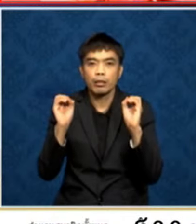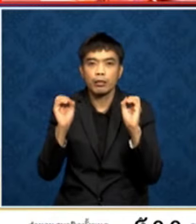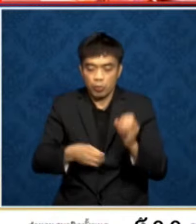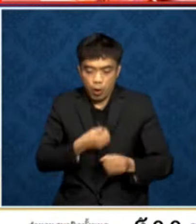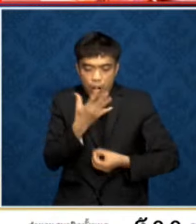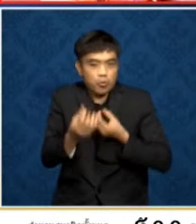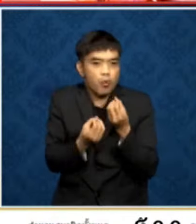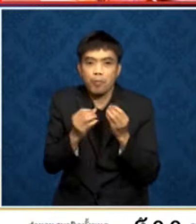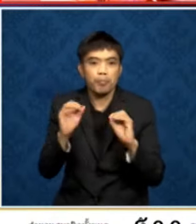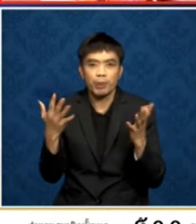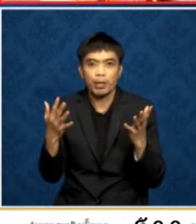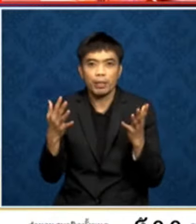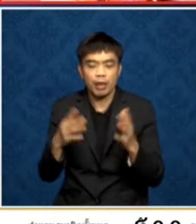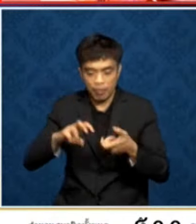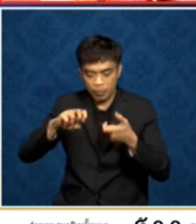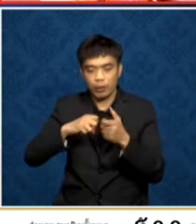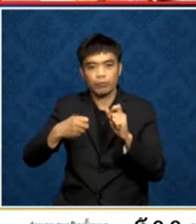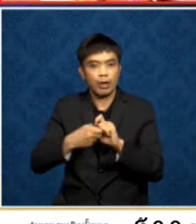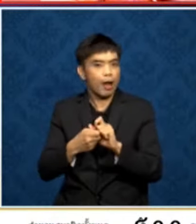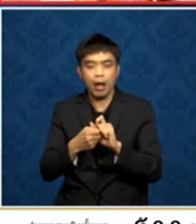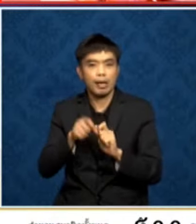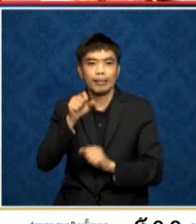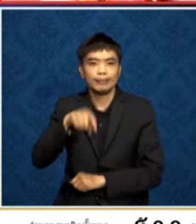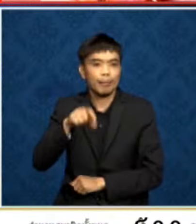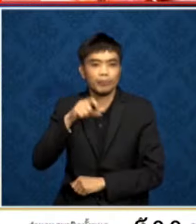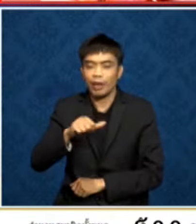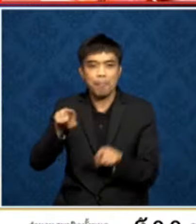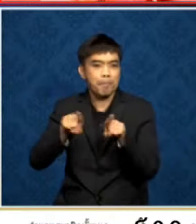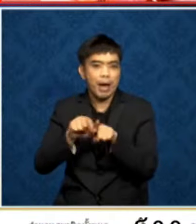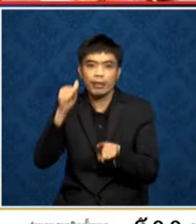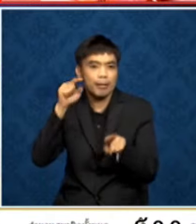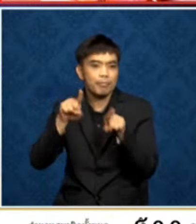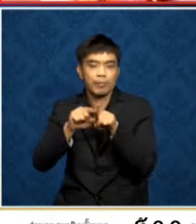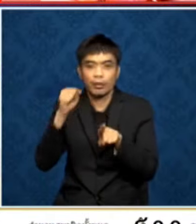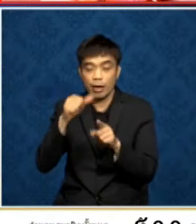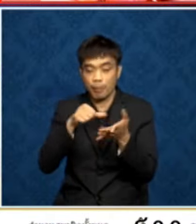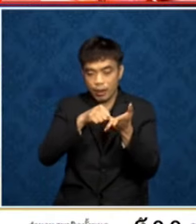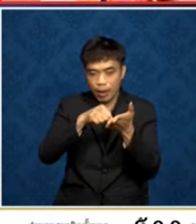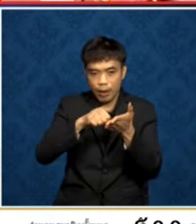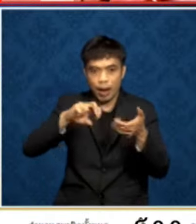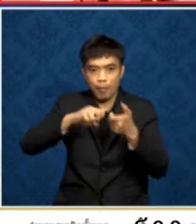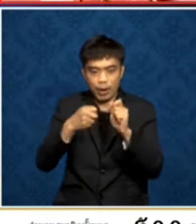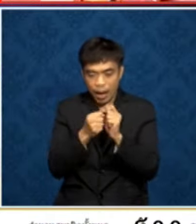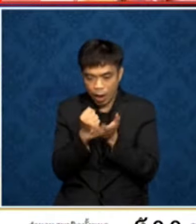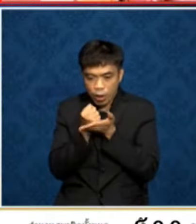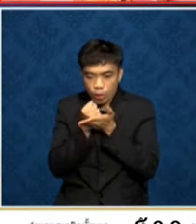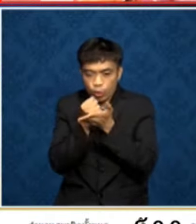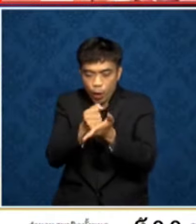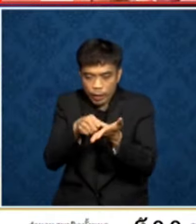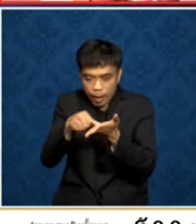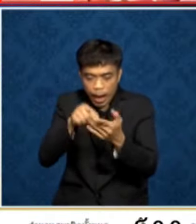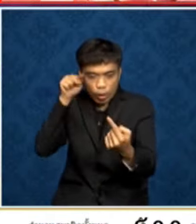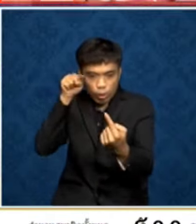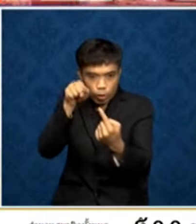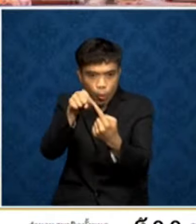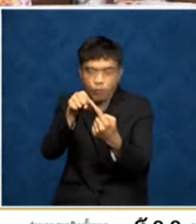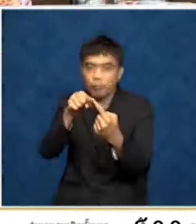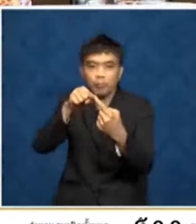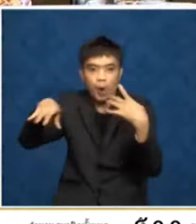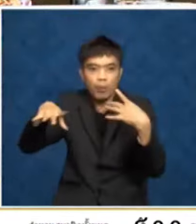ปัญหาซ้ำซากเกิดขึ้นเป็นประจำทุกๆปีแต่การแก้ไขก็ยังไม่ตรงจุดดิฉันยกตัวอย่างอุบลราชธานี